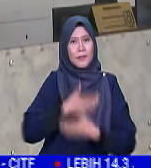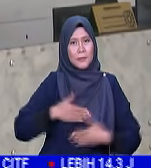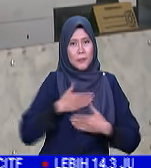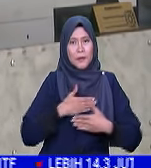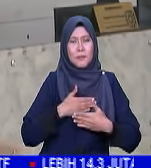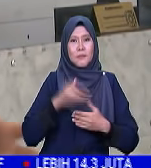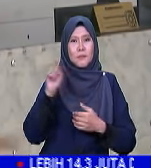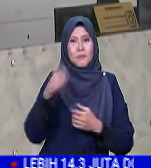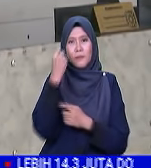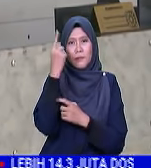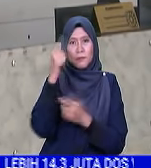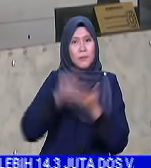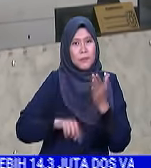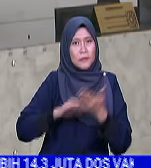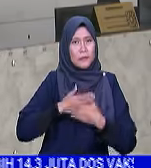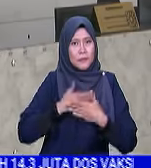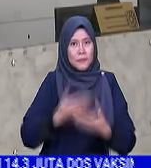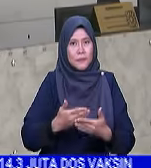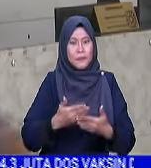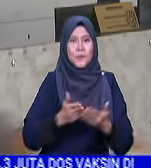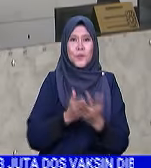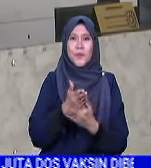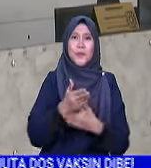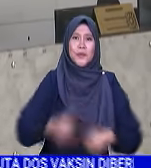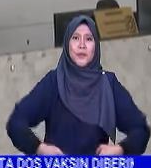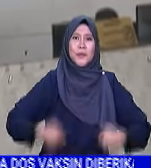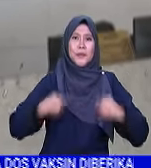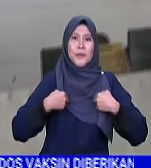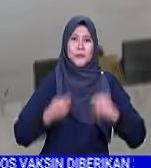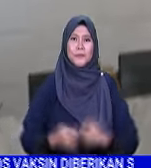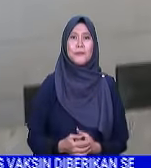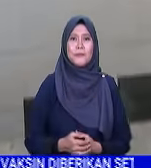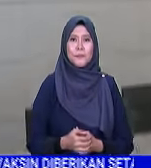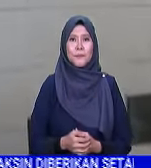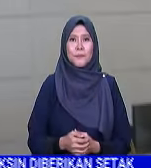dengan memaknakan pengorbanan menerusi kehidupan.